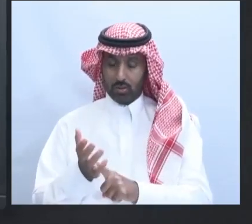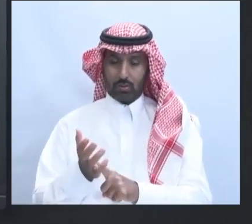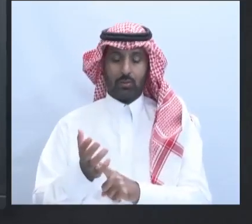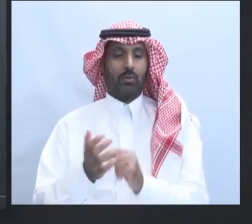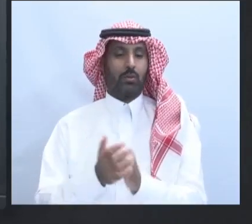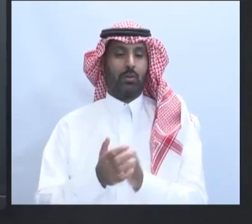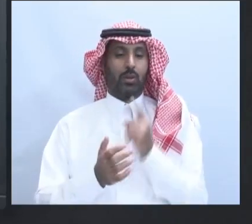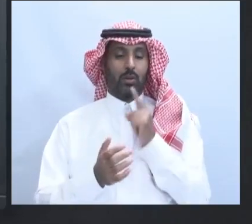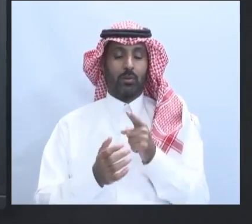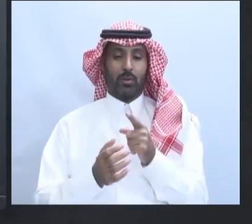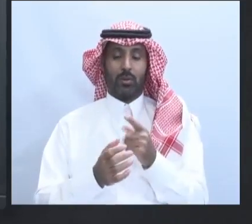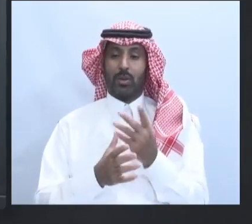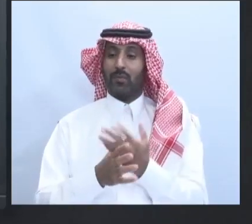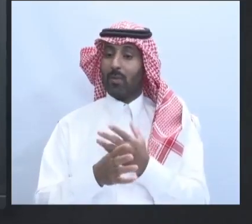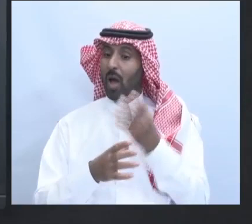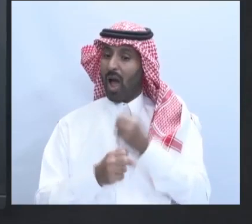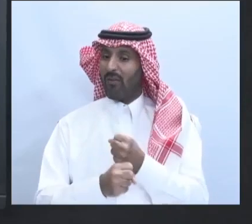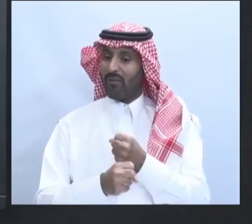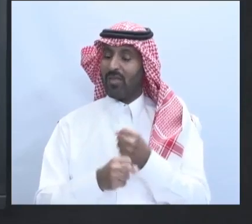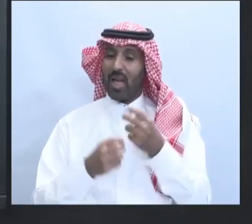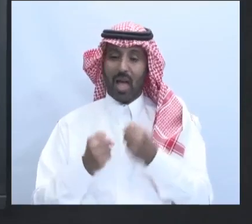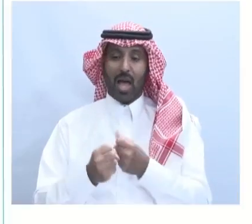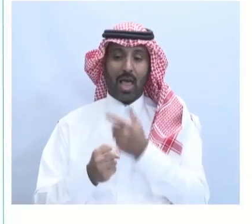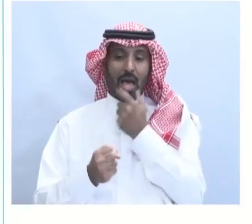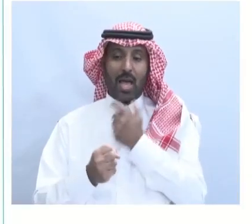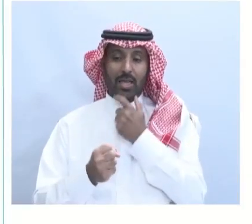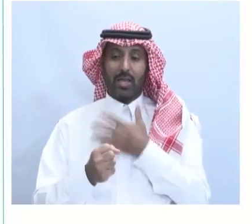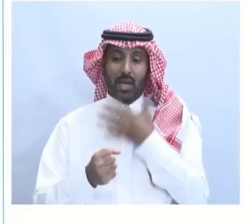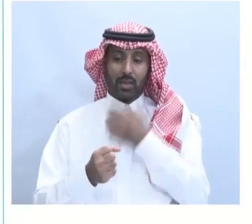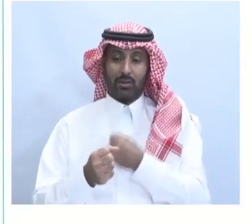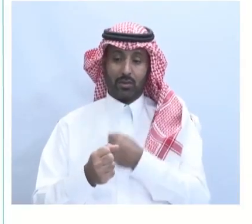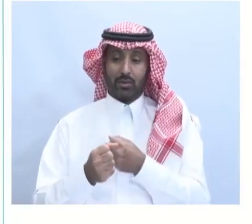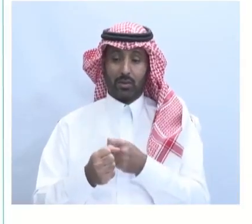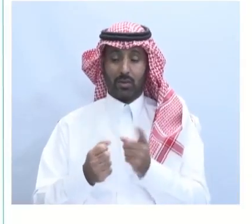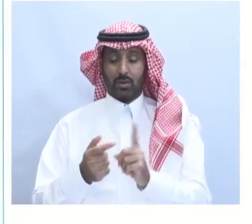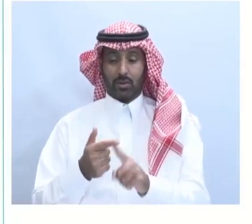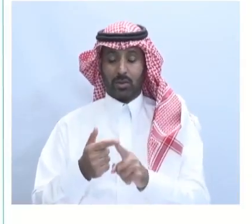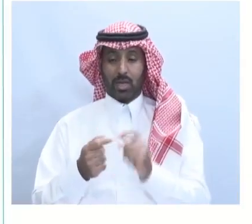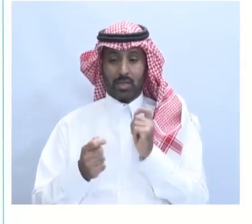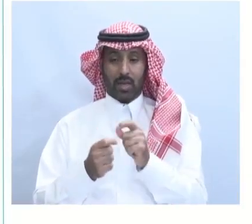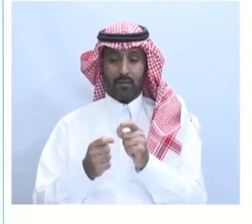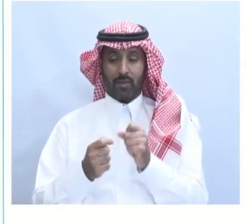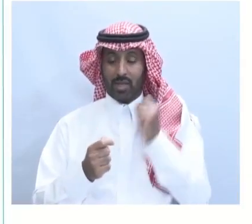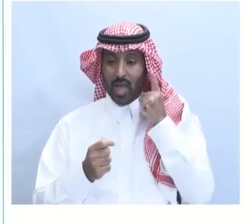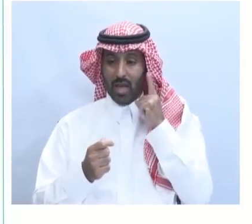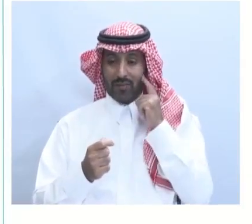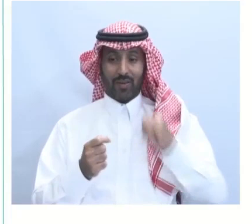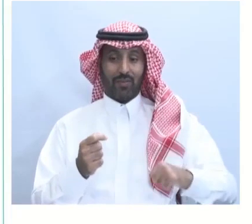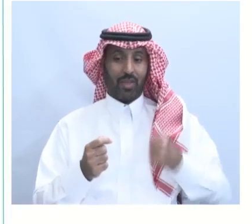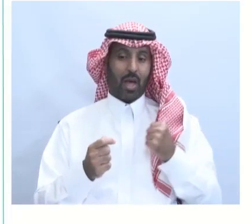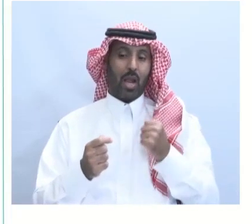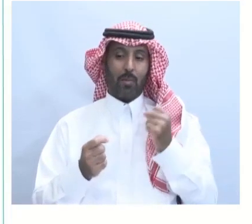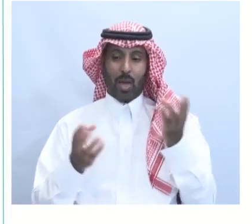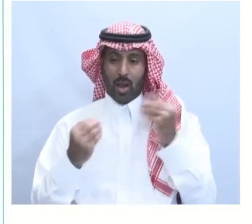لان في ذلك صيانه للاحاديث النبويه ايضا هناك ايضا هدف اخر ان يعرف الطالب والطالبه